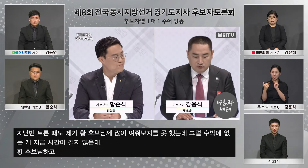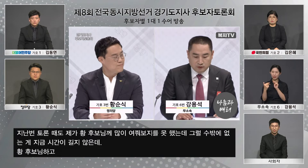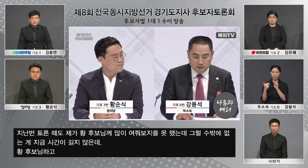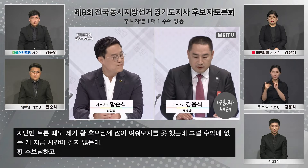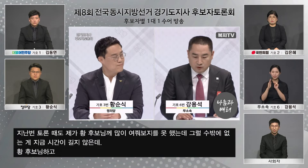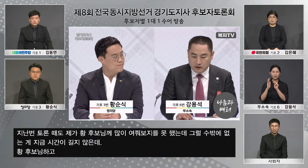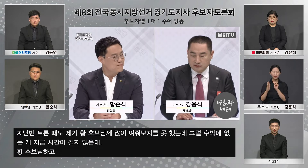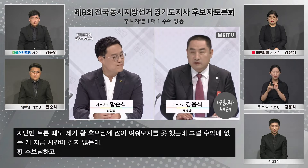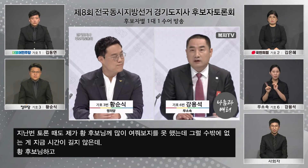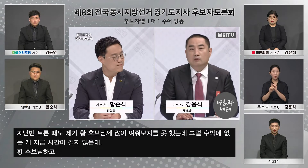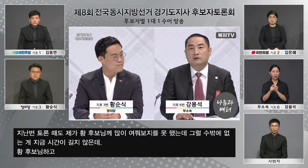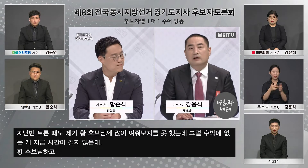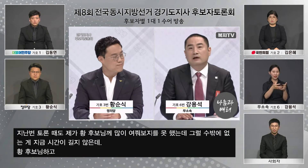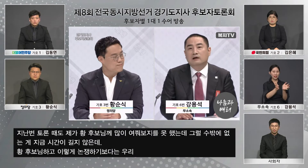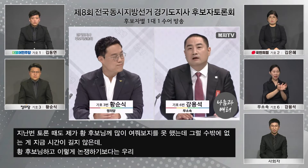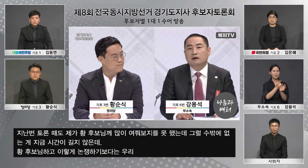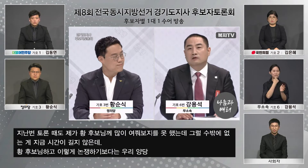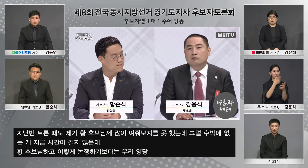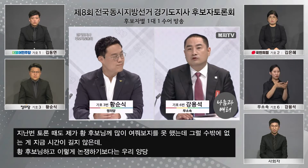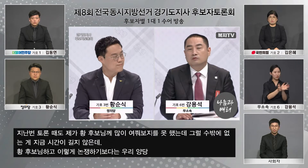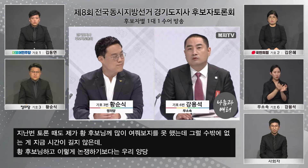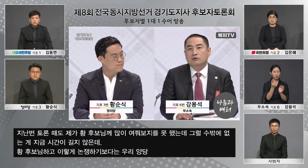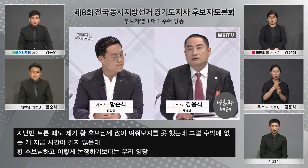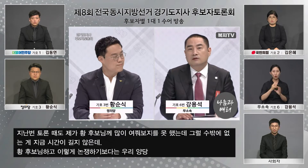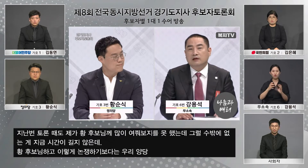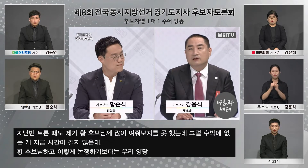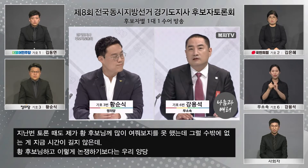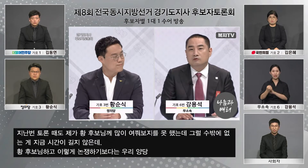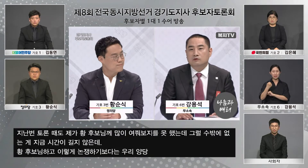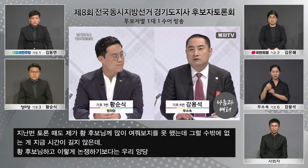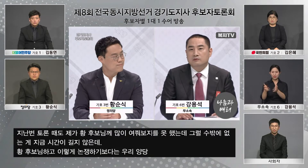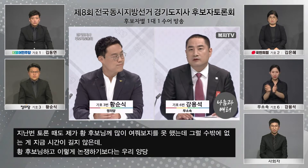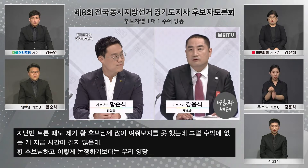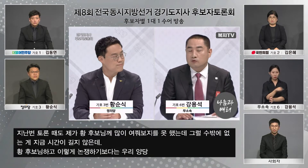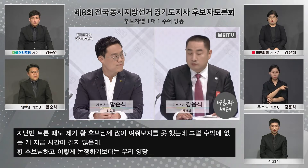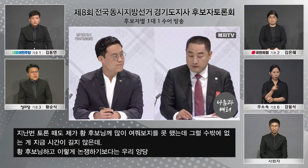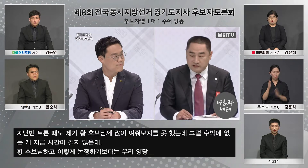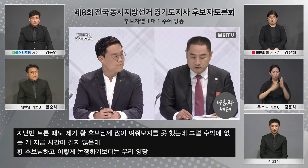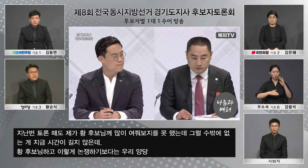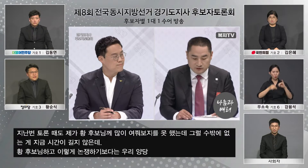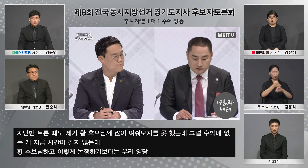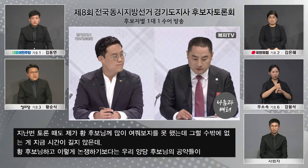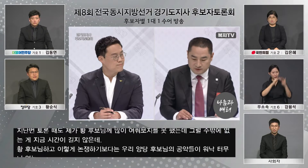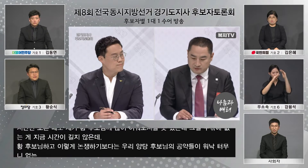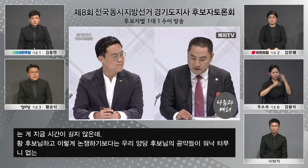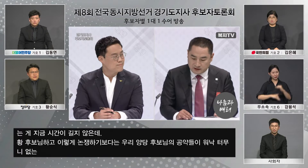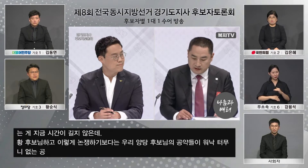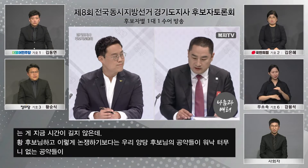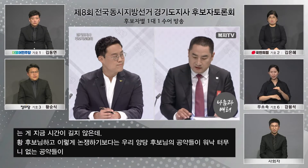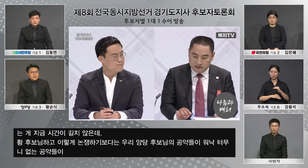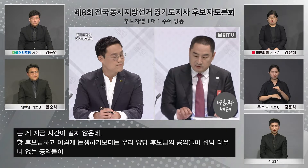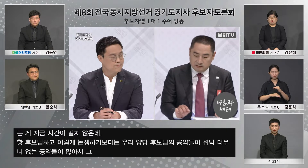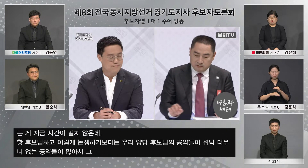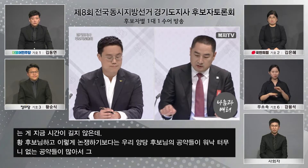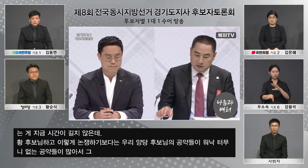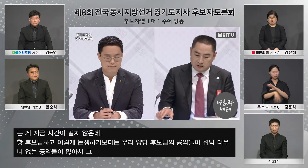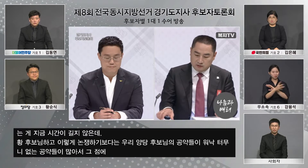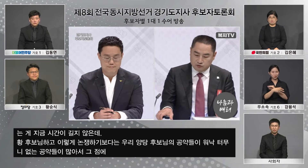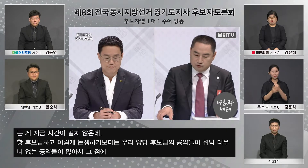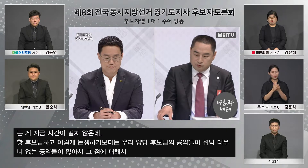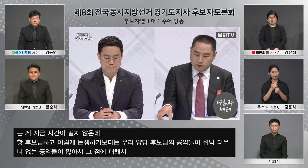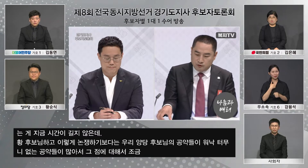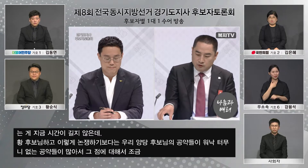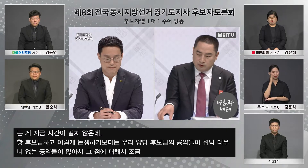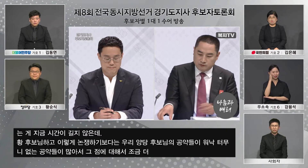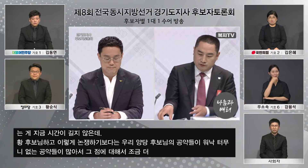양당 후보님의 공약들이 워낙 터무니없는 공약들이 많아가지고 그 점에 대해서 조금 더 말씀을 좀 드리고 싶습니다. 지금